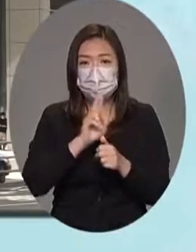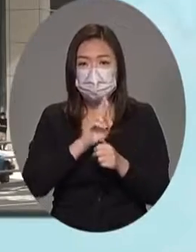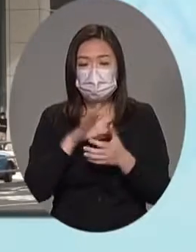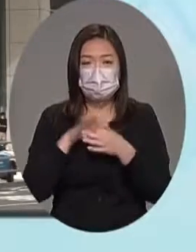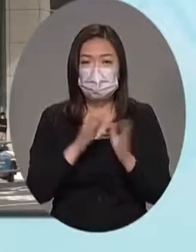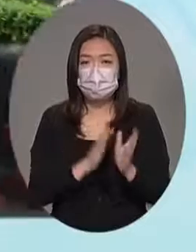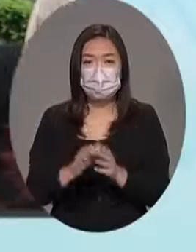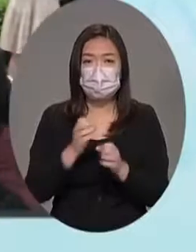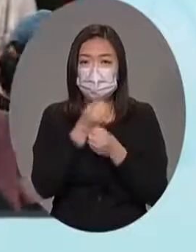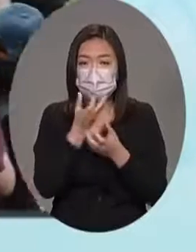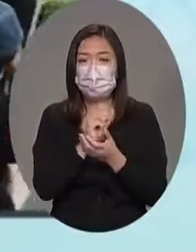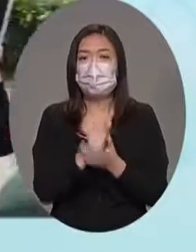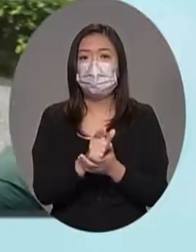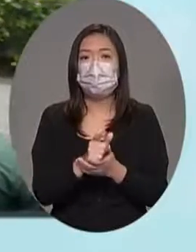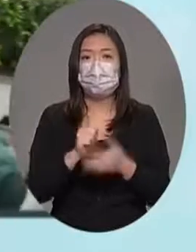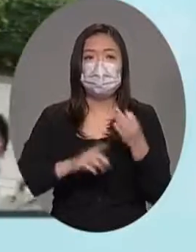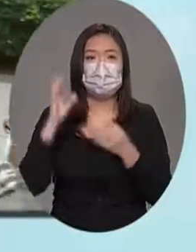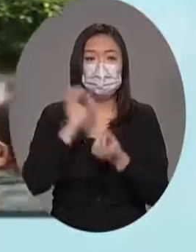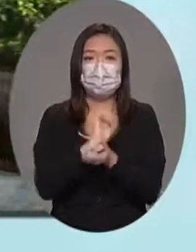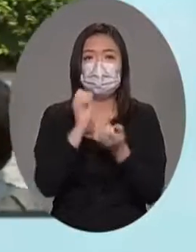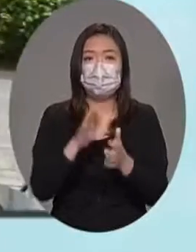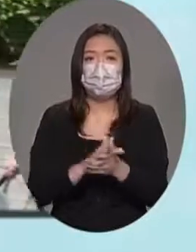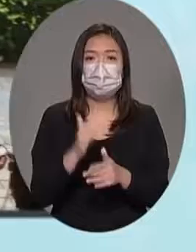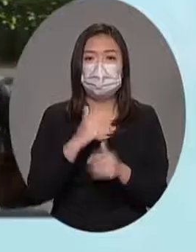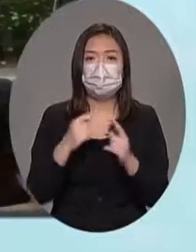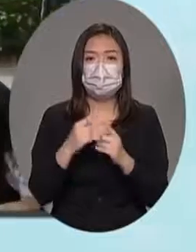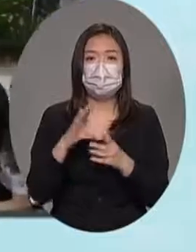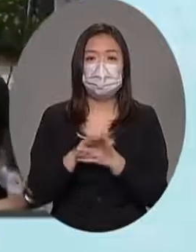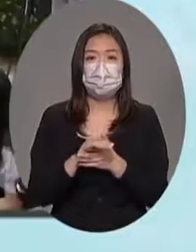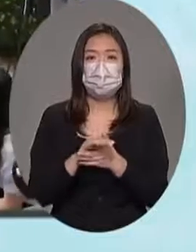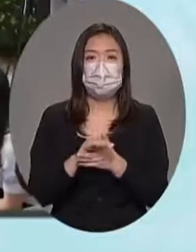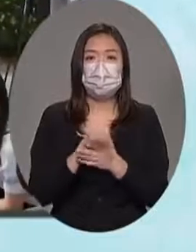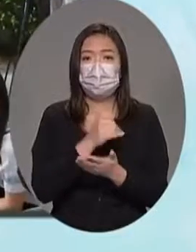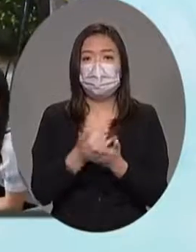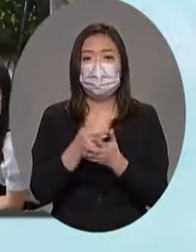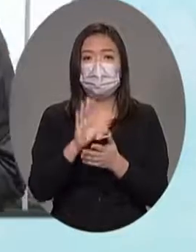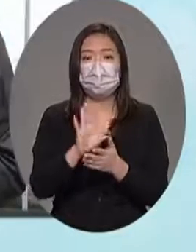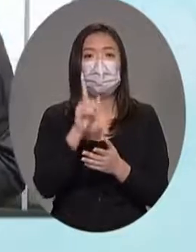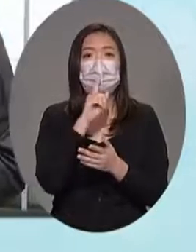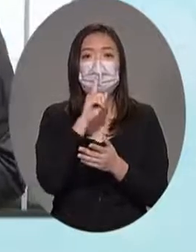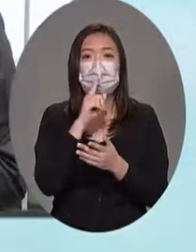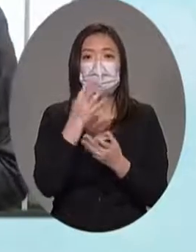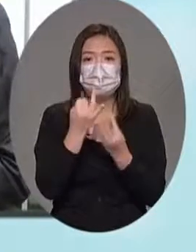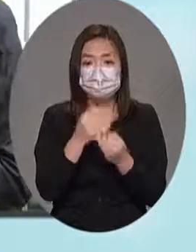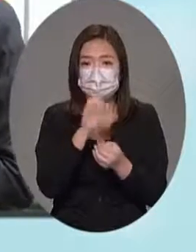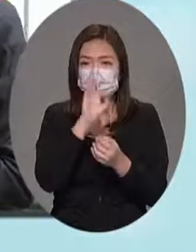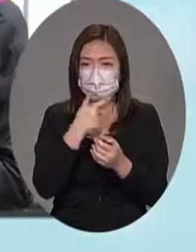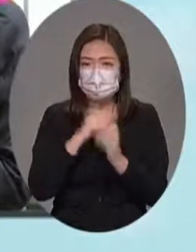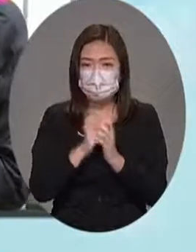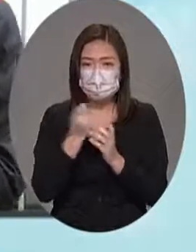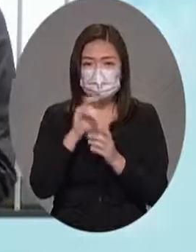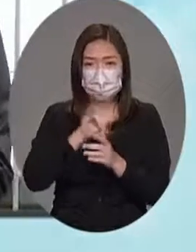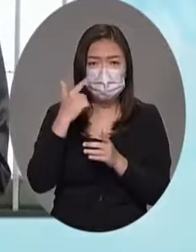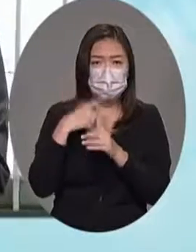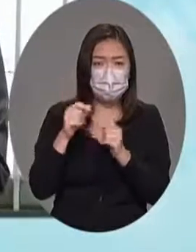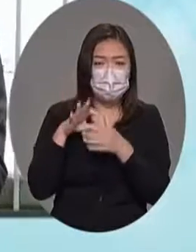排不會公開。陳同佳出獄之後，殺人案死者潘曉榮的媽媽多次公開要求陳同佳盡快到